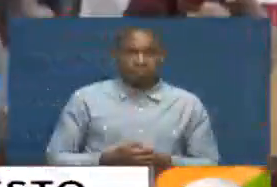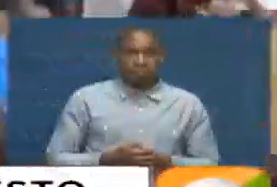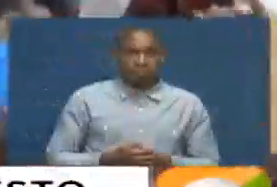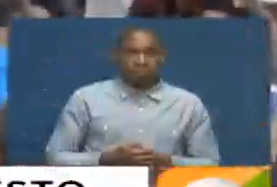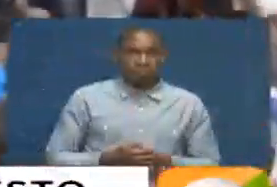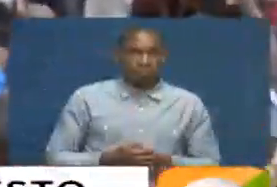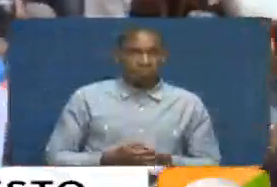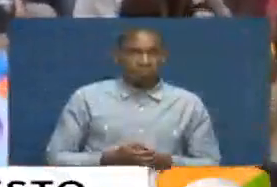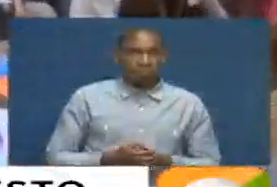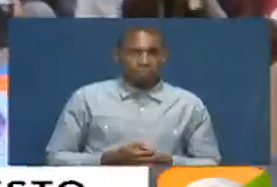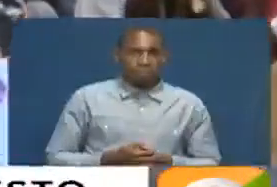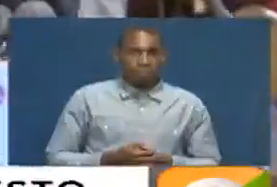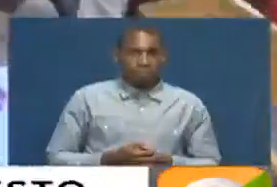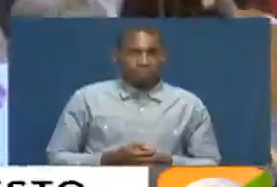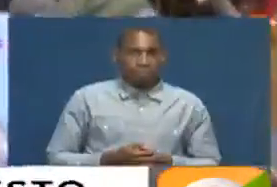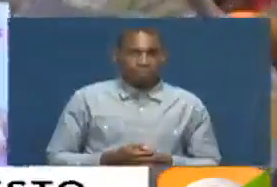constituencies.